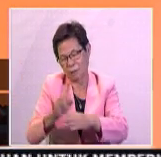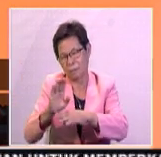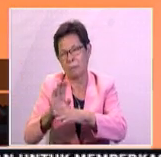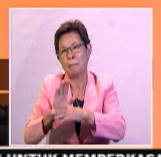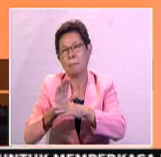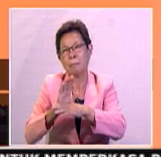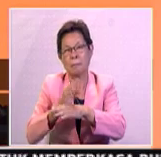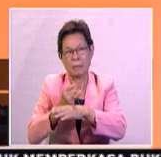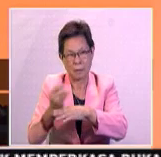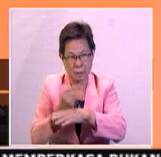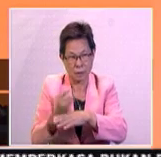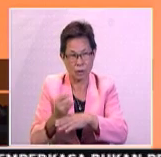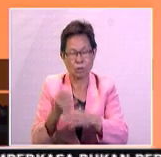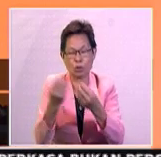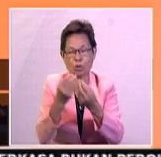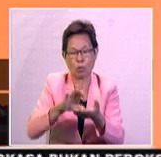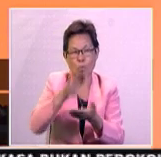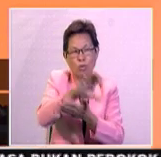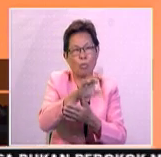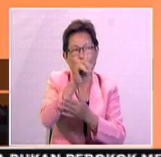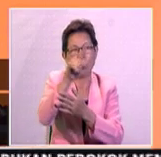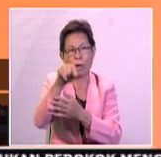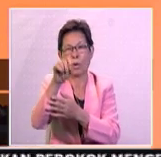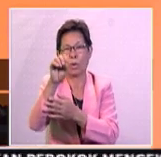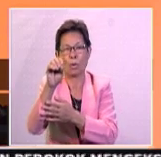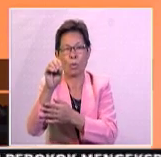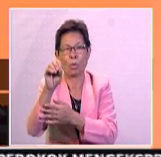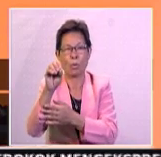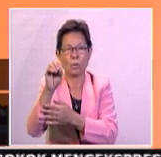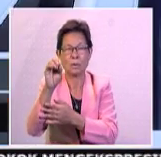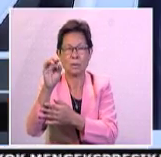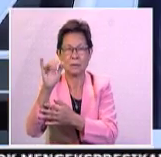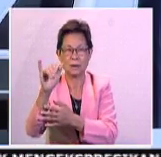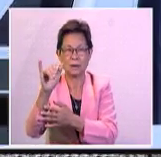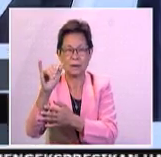total investments of 1.06 billion ringgit over the next 5 years.